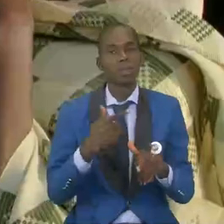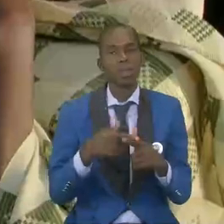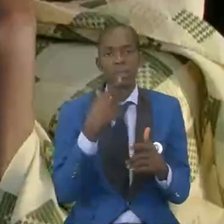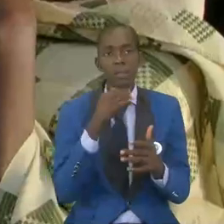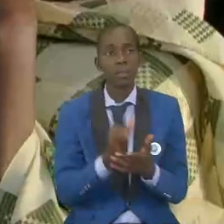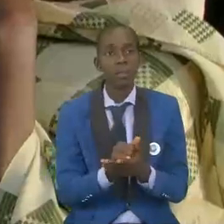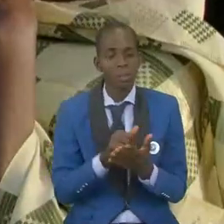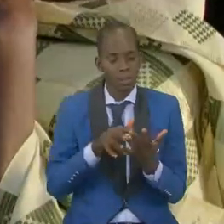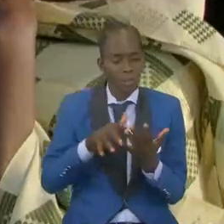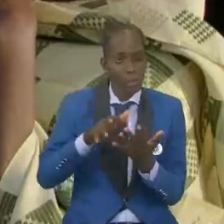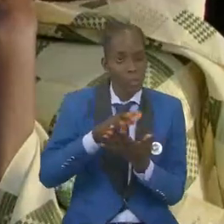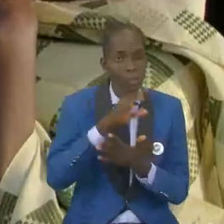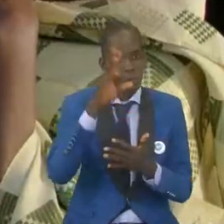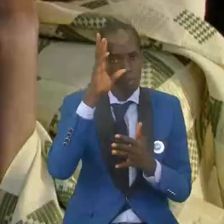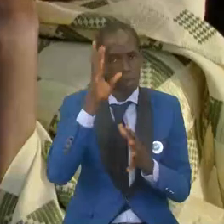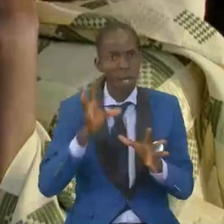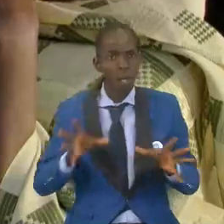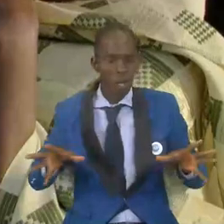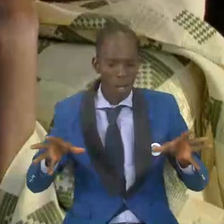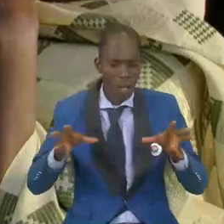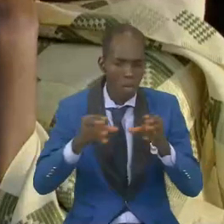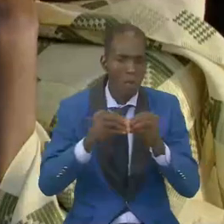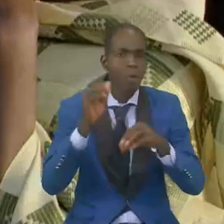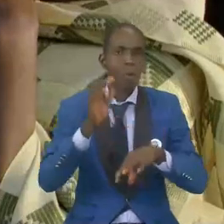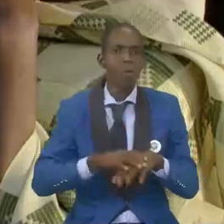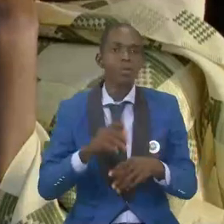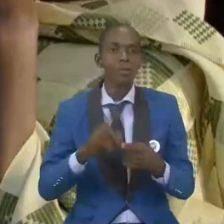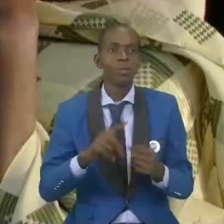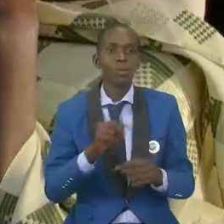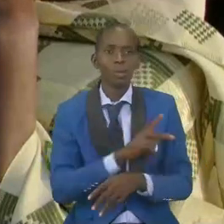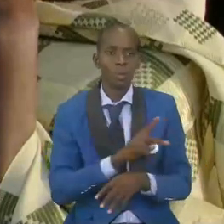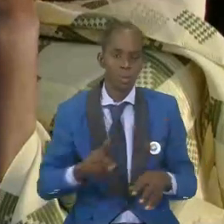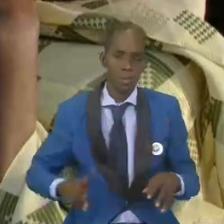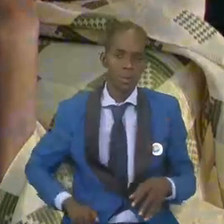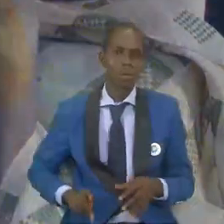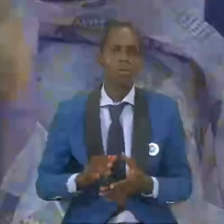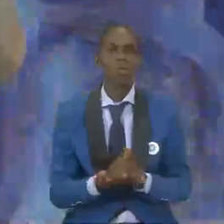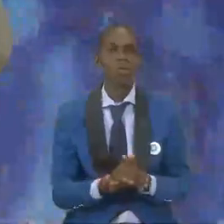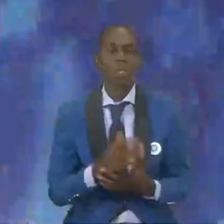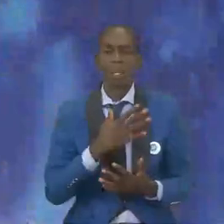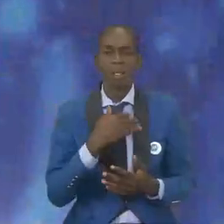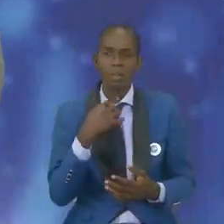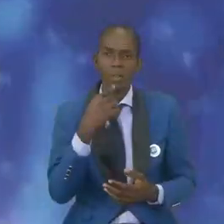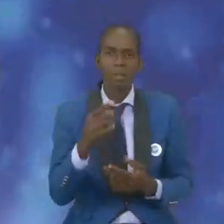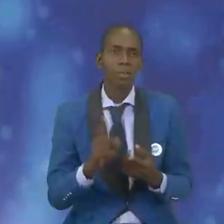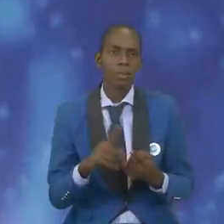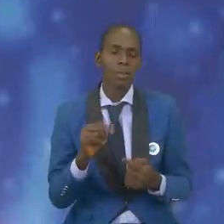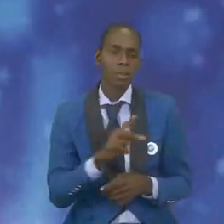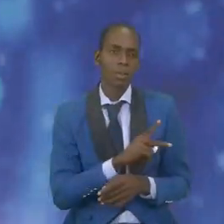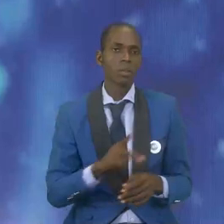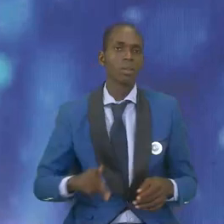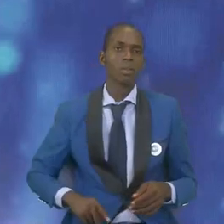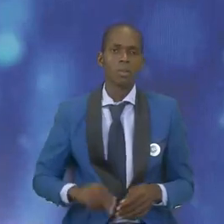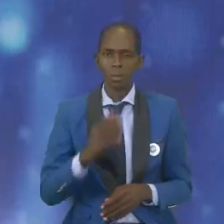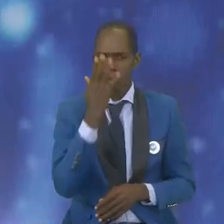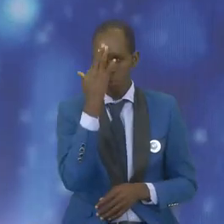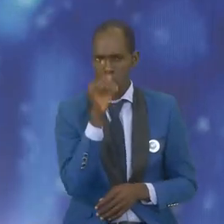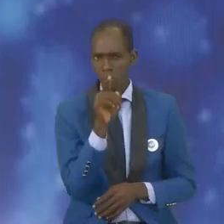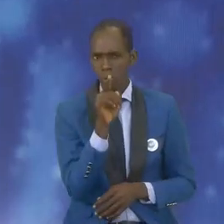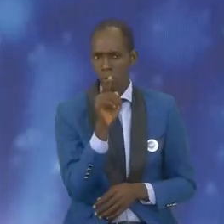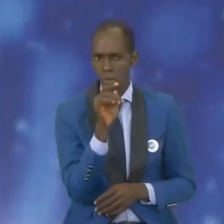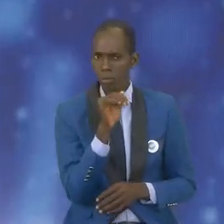Verset 15. Mais ces hommes insistèrent auprès du roi et